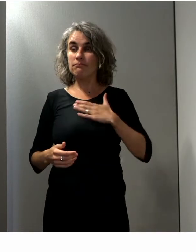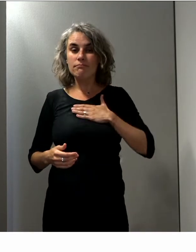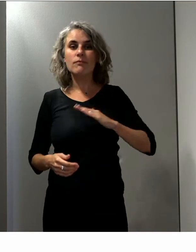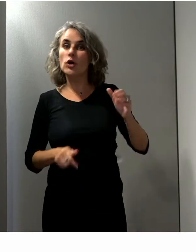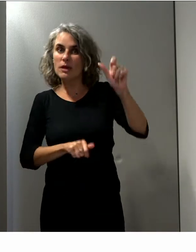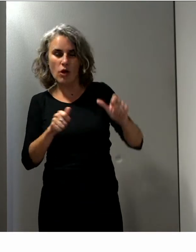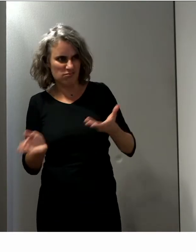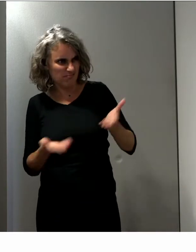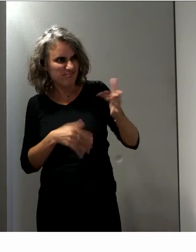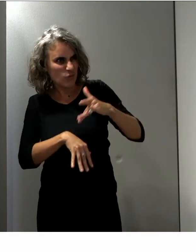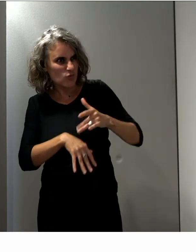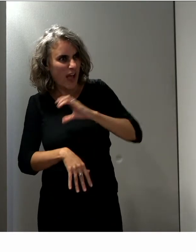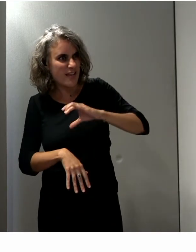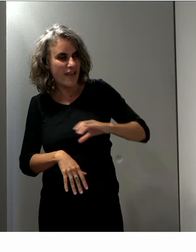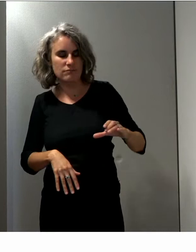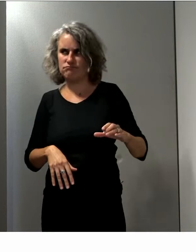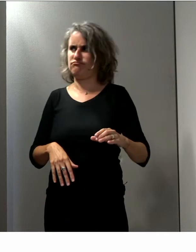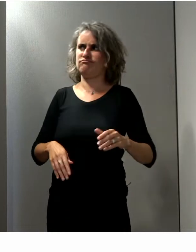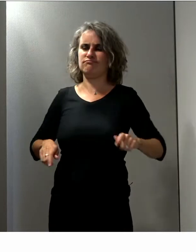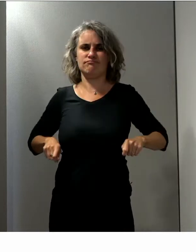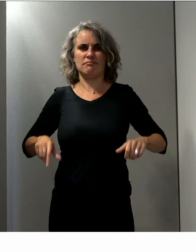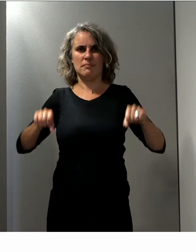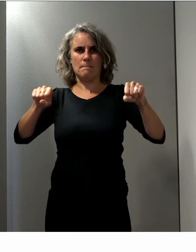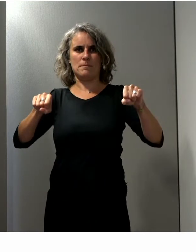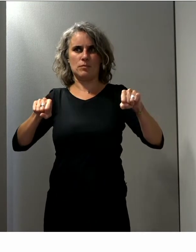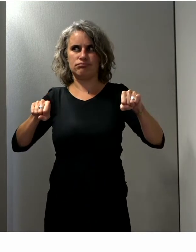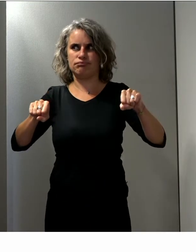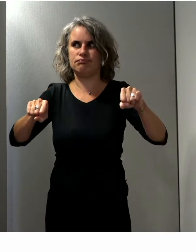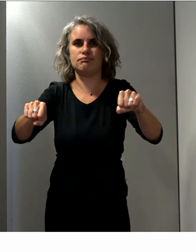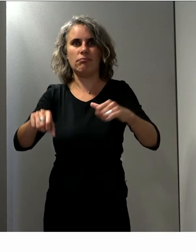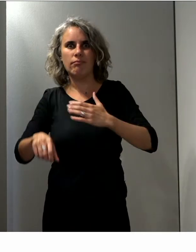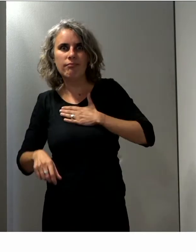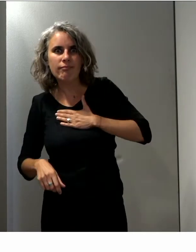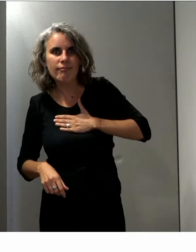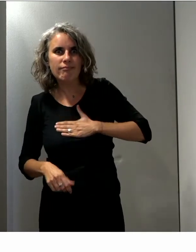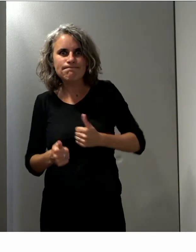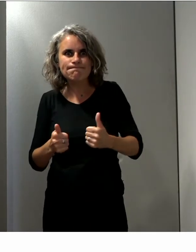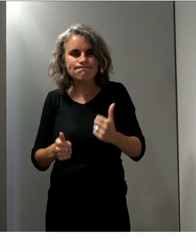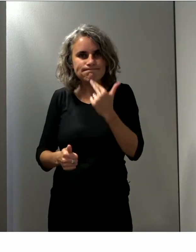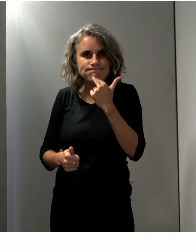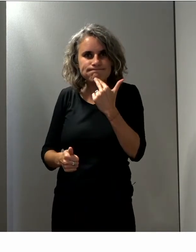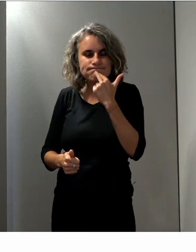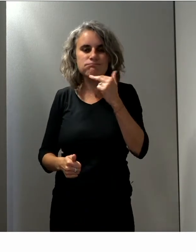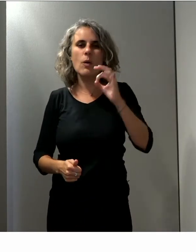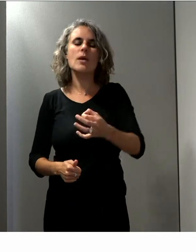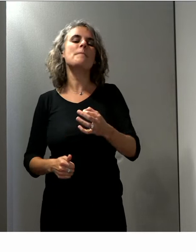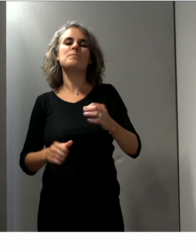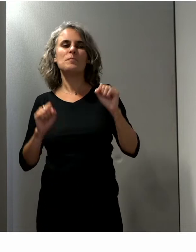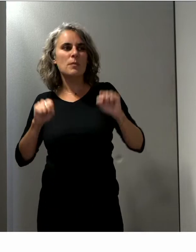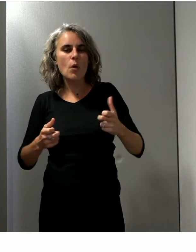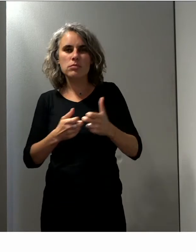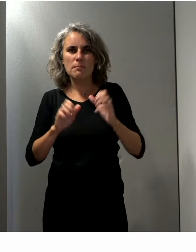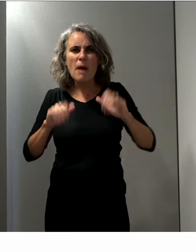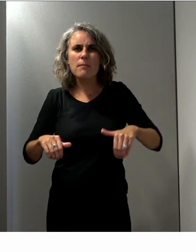essayer à d'autres personnes, elles ont tout de suite la même réaction que moi, de se dire mais c'est hyper chouette, c'est un truc qui est performant, qui permet de passer